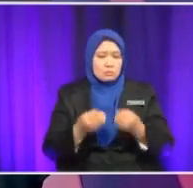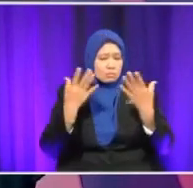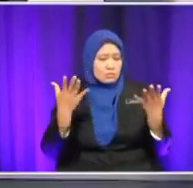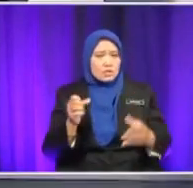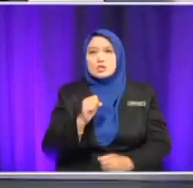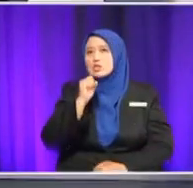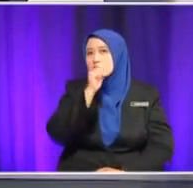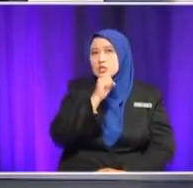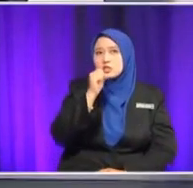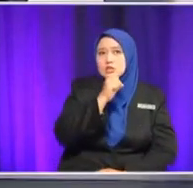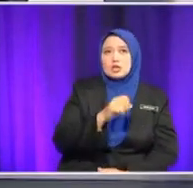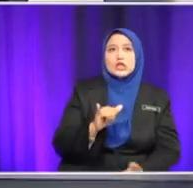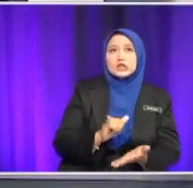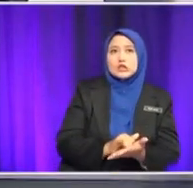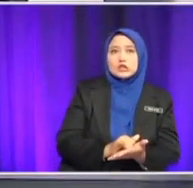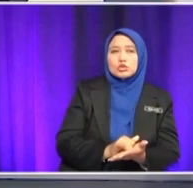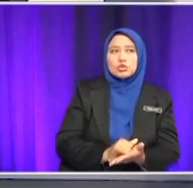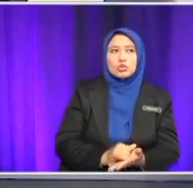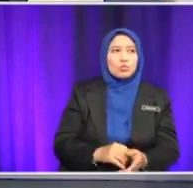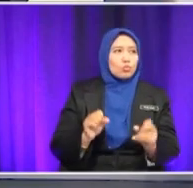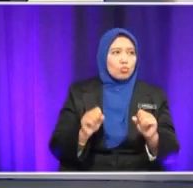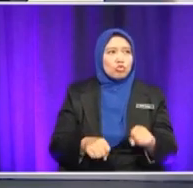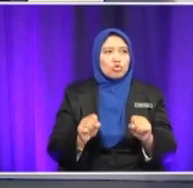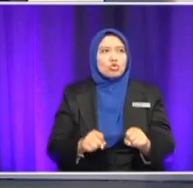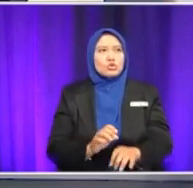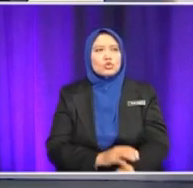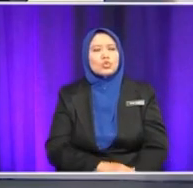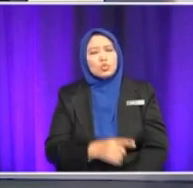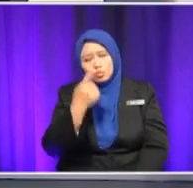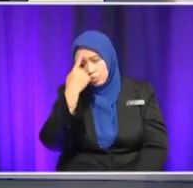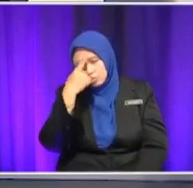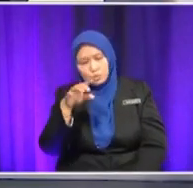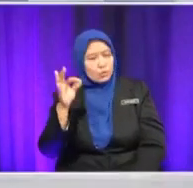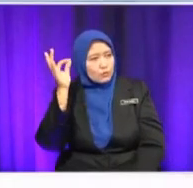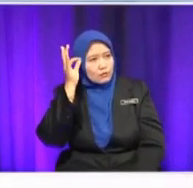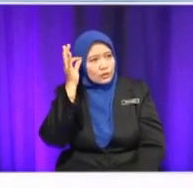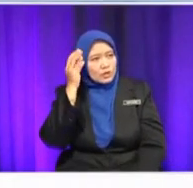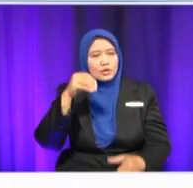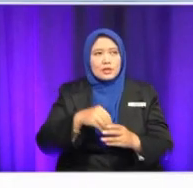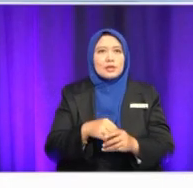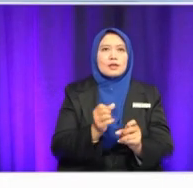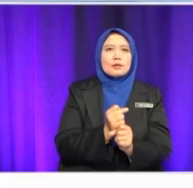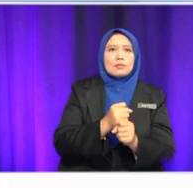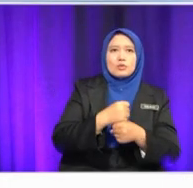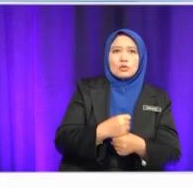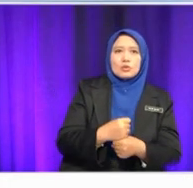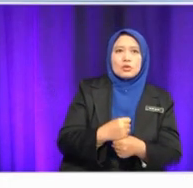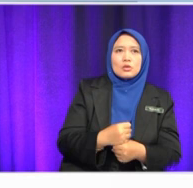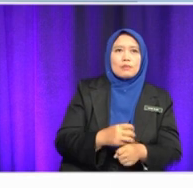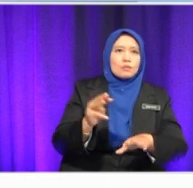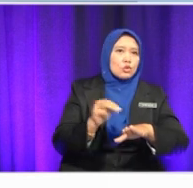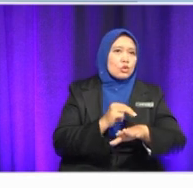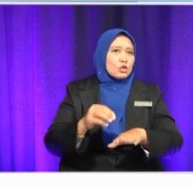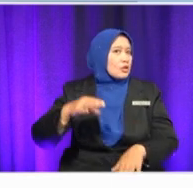itu music ini kebolehan untuk berfikir dalam bentuk musikal mendengar dan mengecam